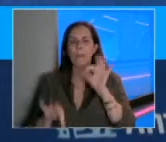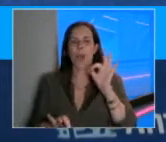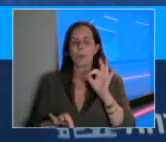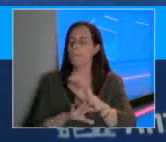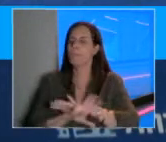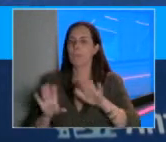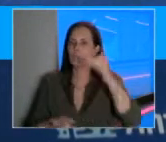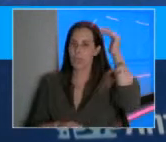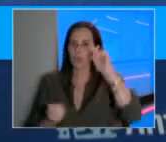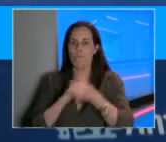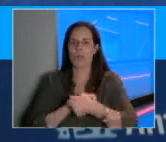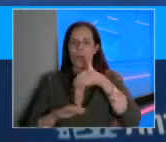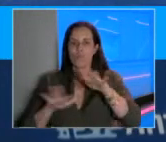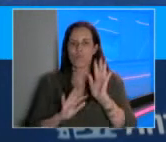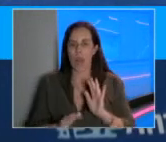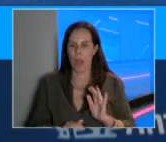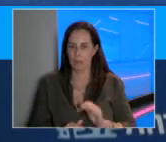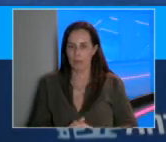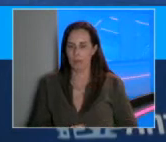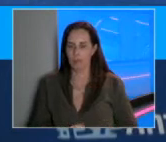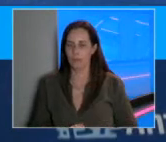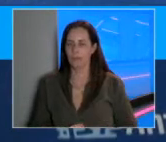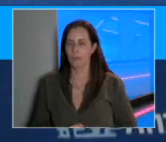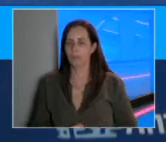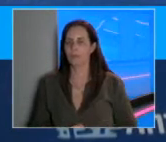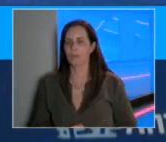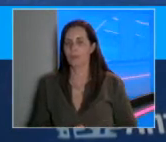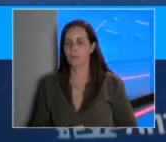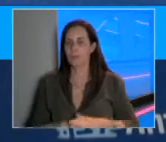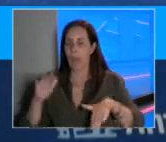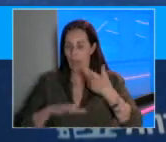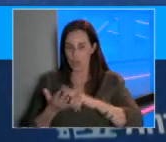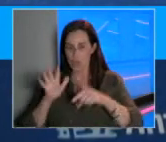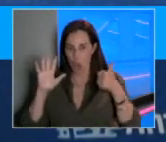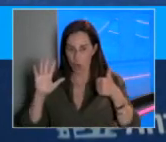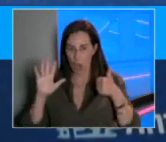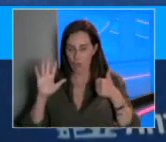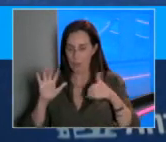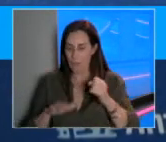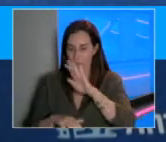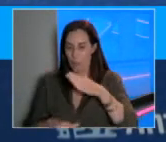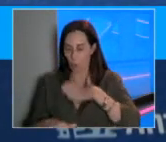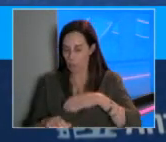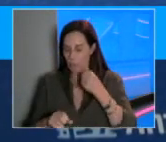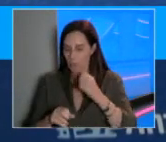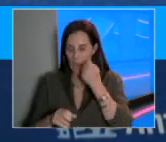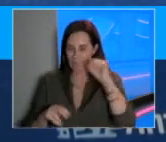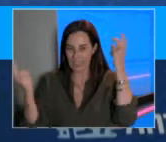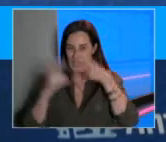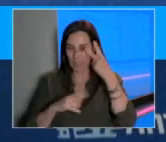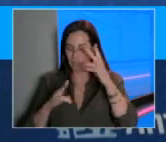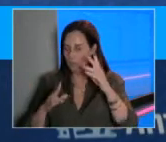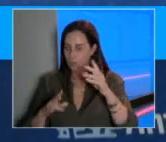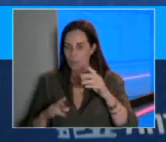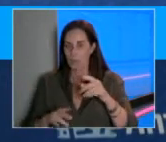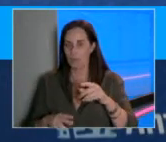בלי שגנץ הופך להיות ראש הממשלה בסיטואציה כזו, באופן אוטומטי. אחרי חצי שנה, אם נתניהו רוצה להפר את ההסכם הקואליציוני ולברוח